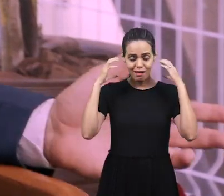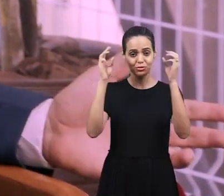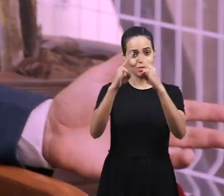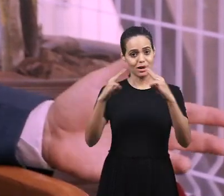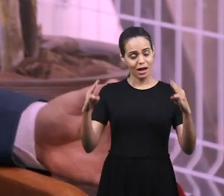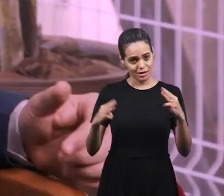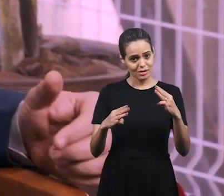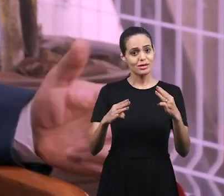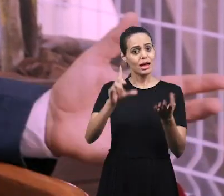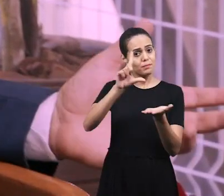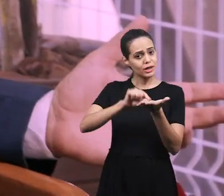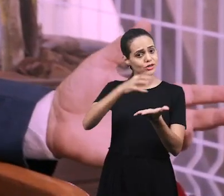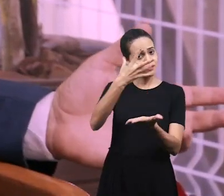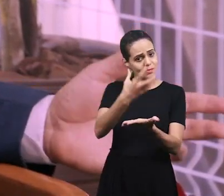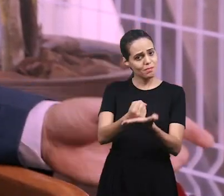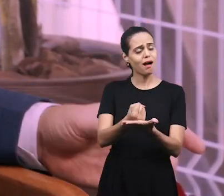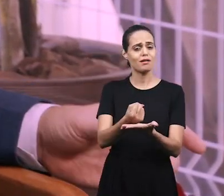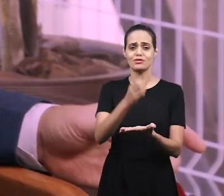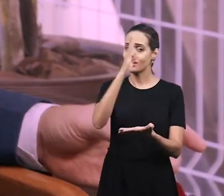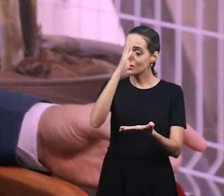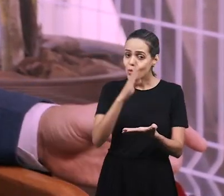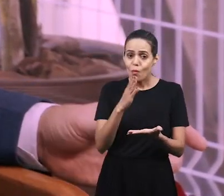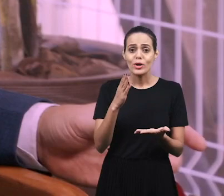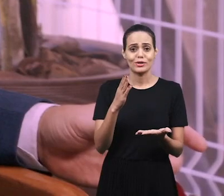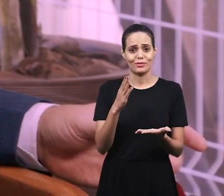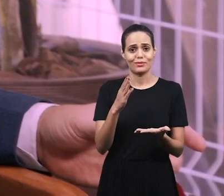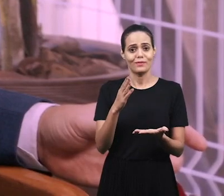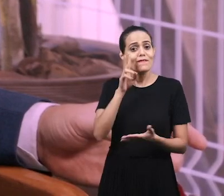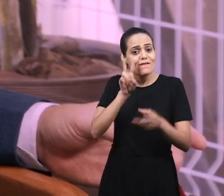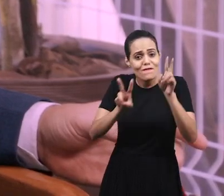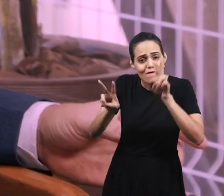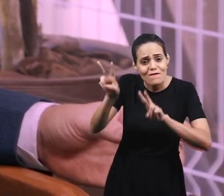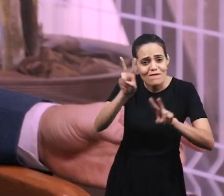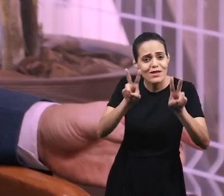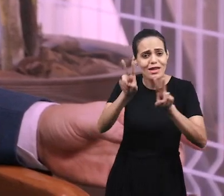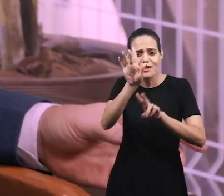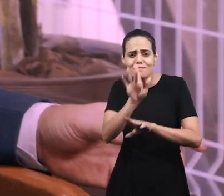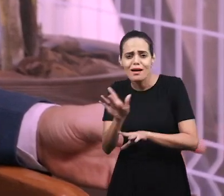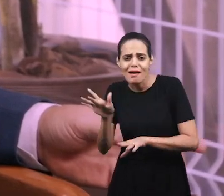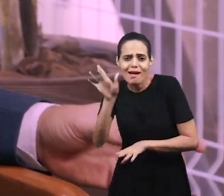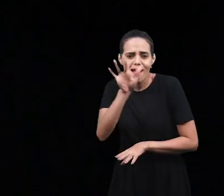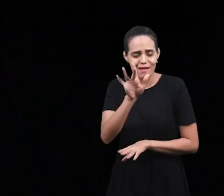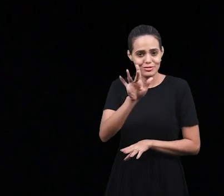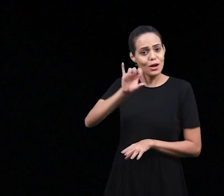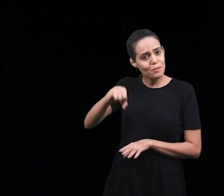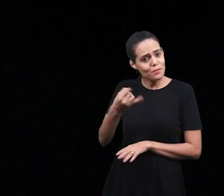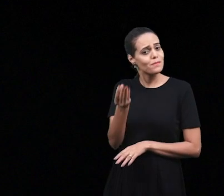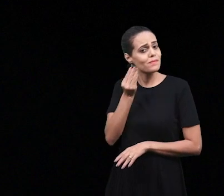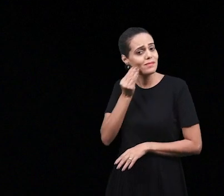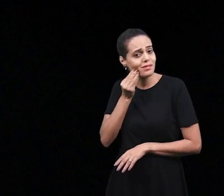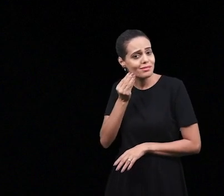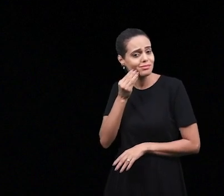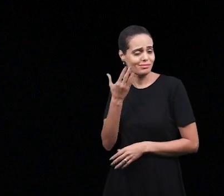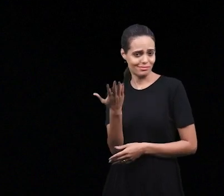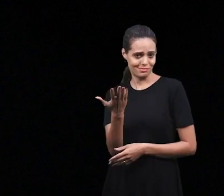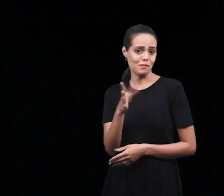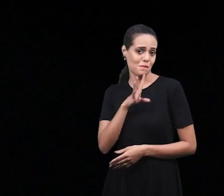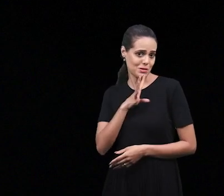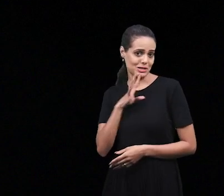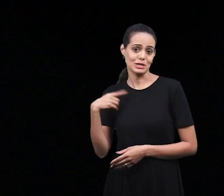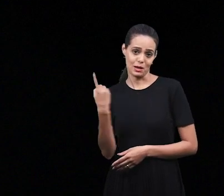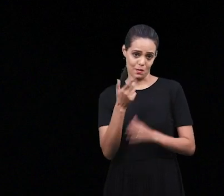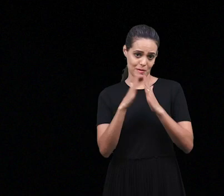chrétienne Maranatha et Radio Manaïm. Téléchargez les applications gratuites, profitez pour naviguer et nous